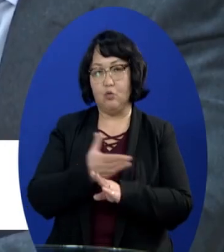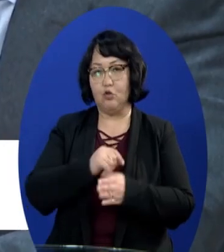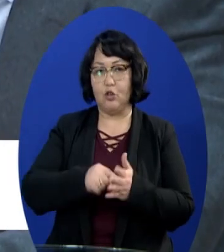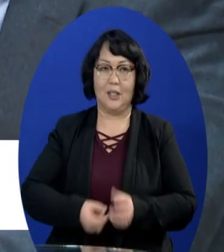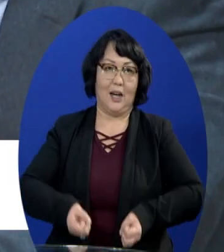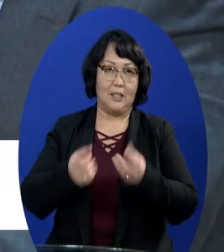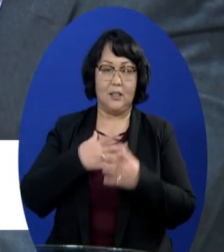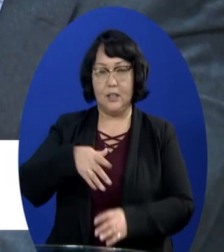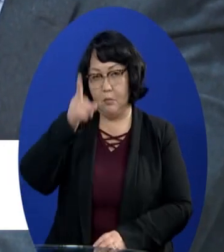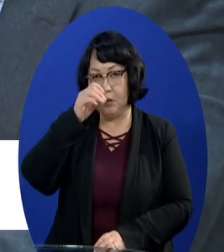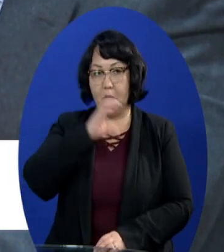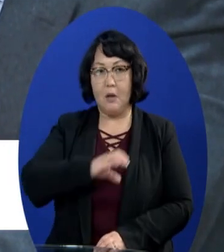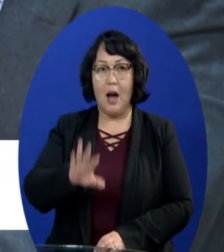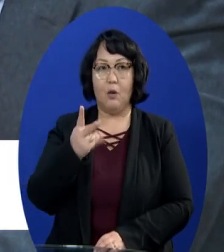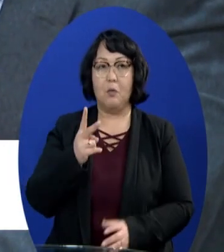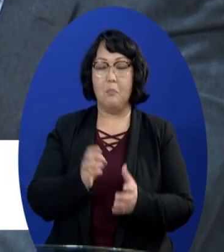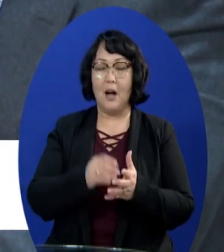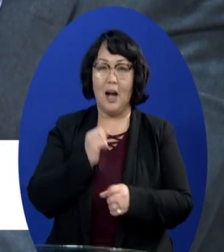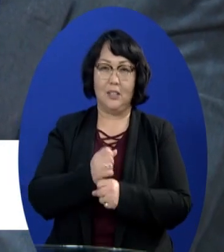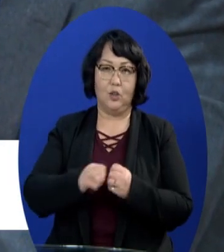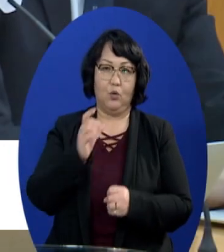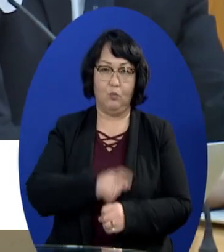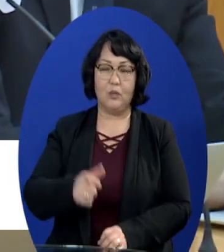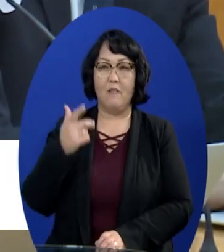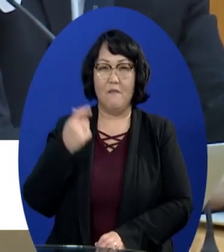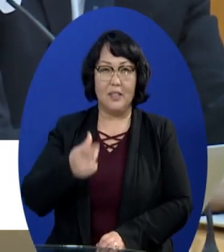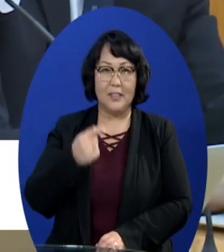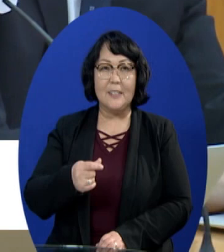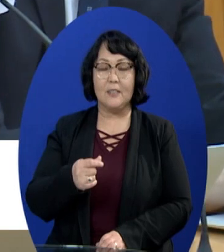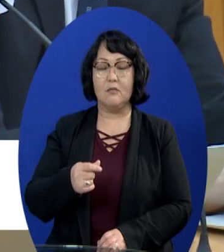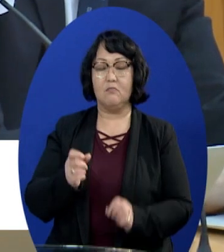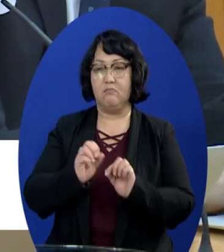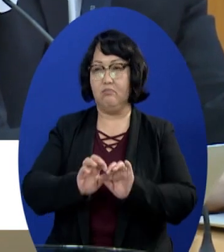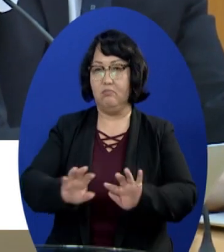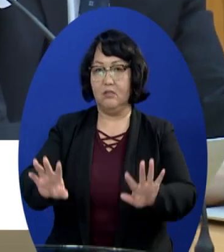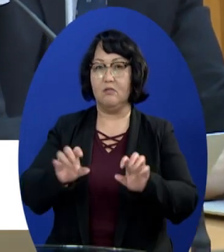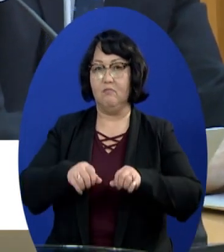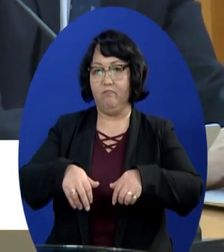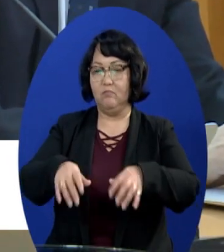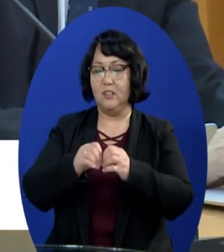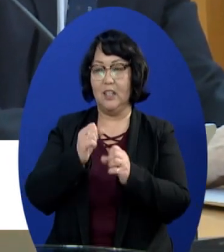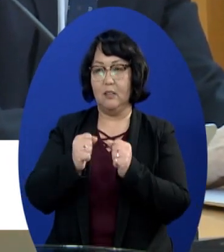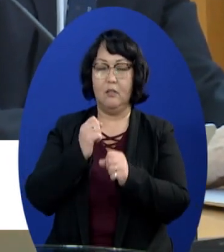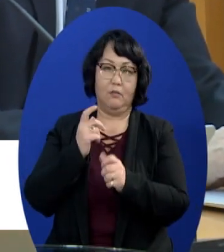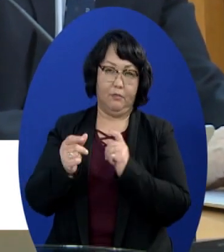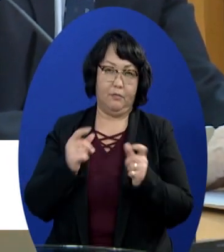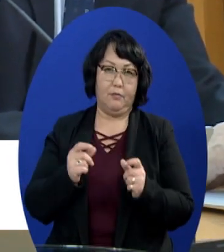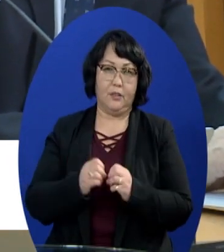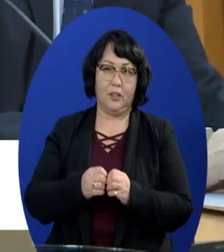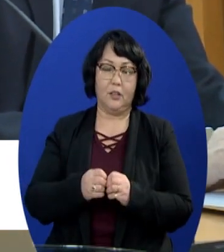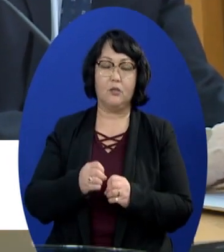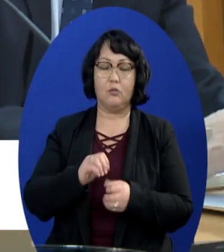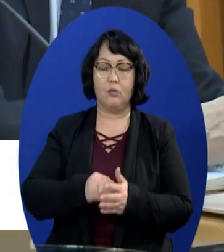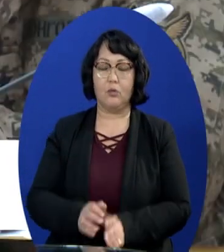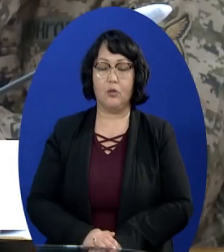Эрүүл мэндийн байгууллагын 12,000 орчим ажилтан дархлаажуулах ажилд оролцох төлөвтэй байна гэж засгийн газрын хэвлэл мэдээлэл олон нийтэд харилцах хэлтсээс